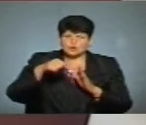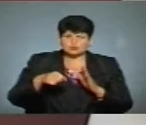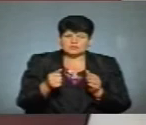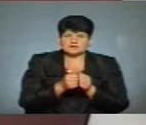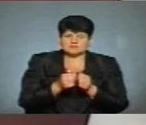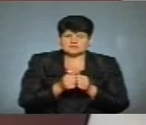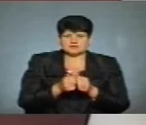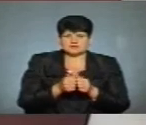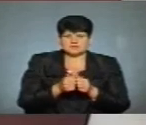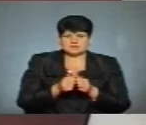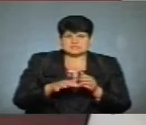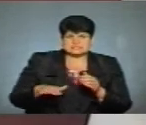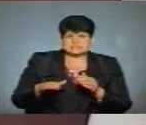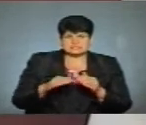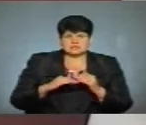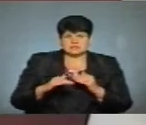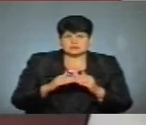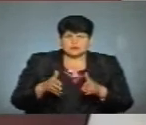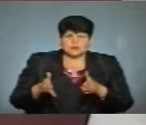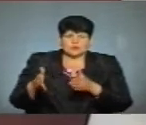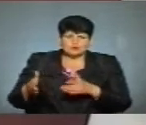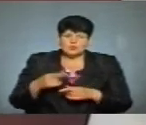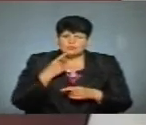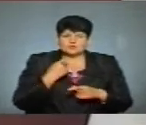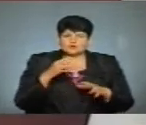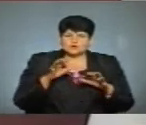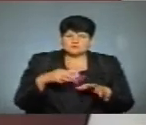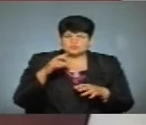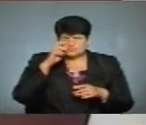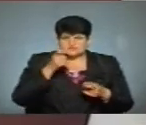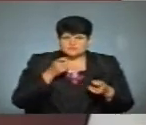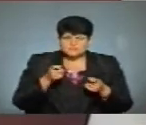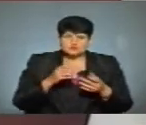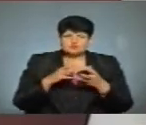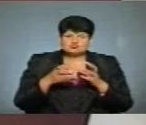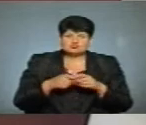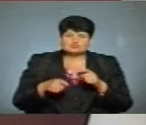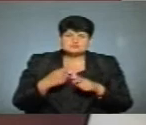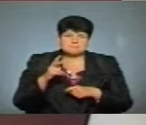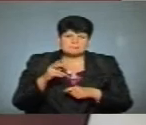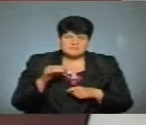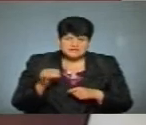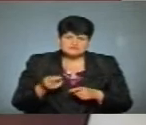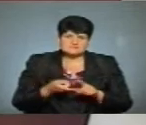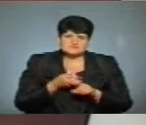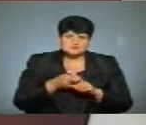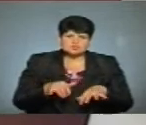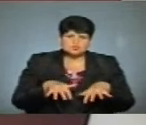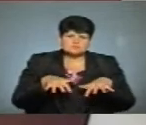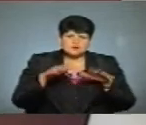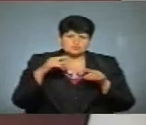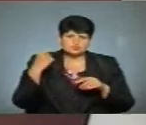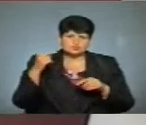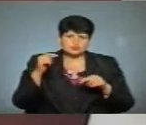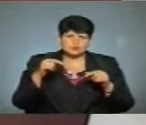присадибних ділянок. Голова облдержадміністрації Володимир Труш повідомив, що суму збитків внаслідок паводку в області ще